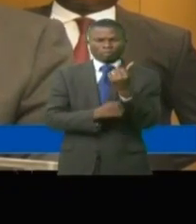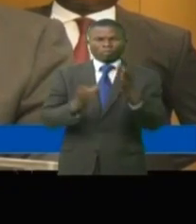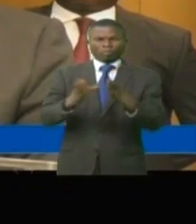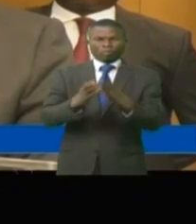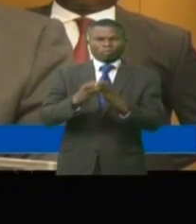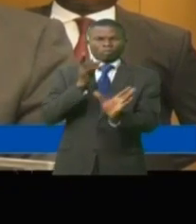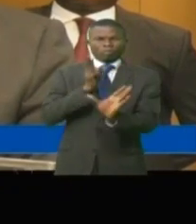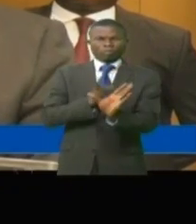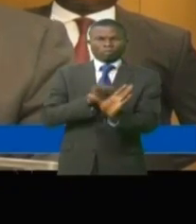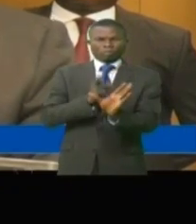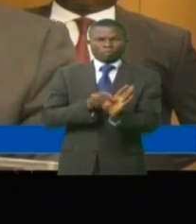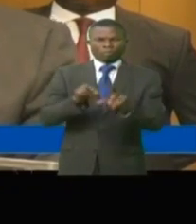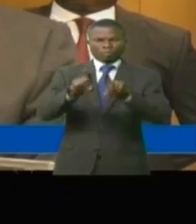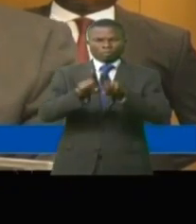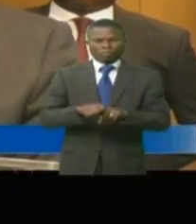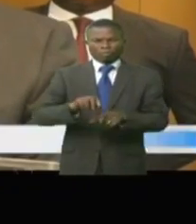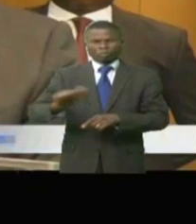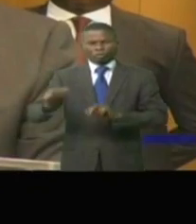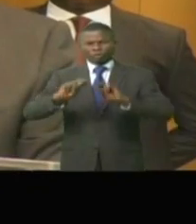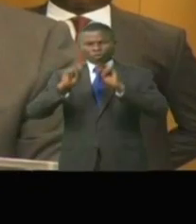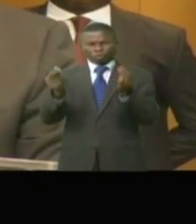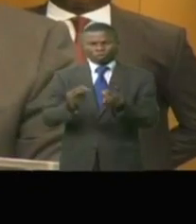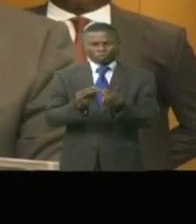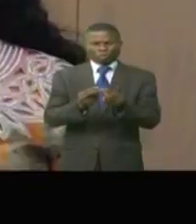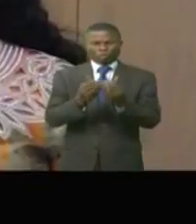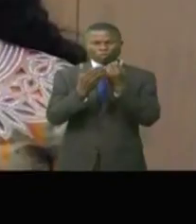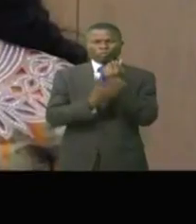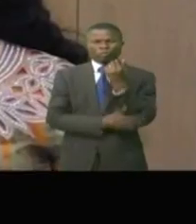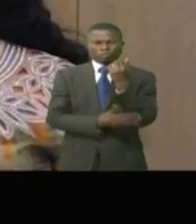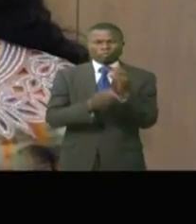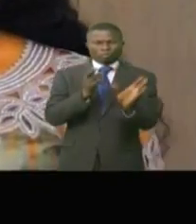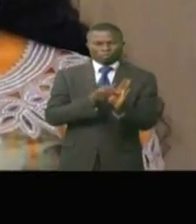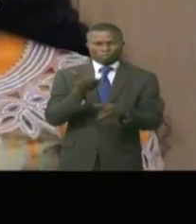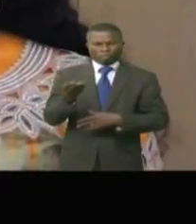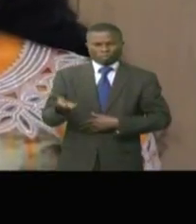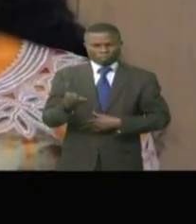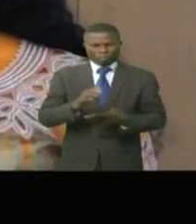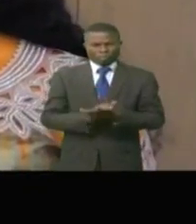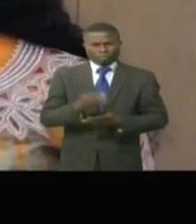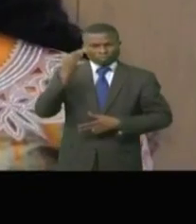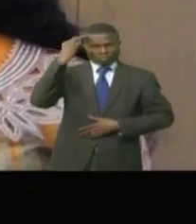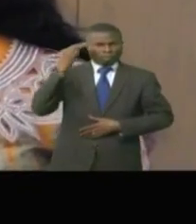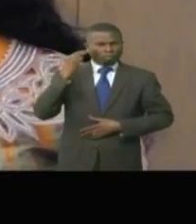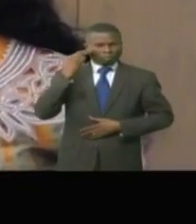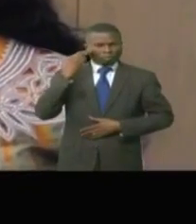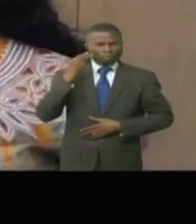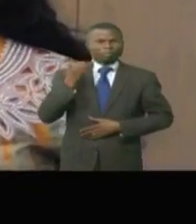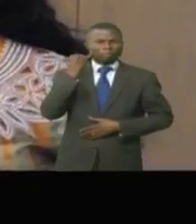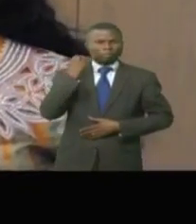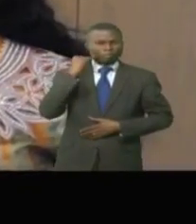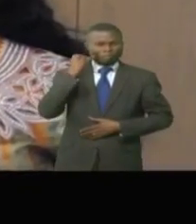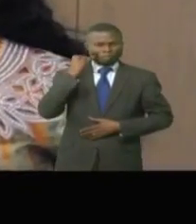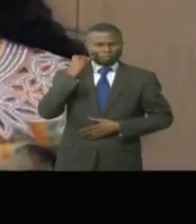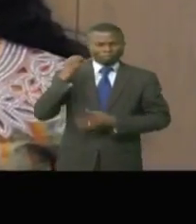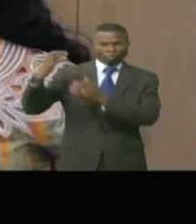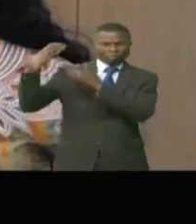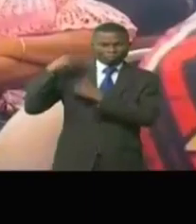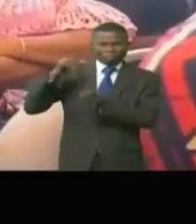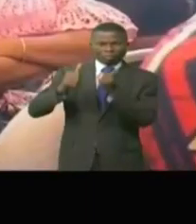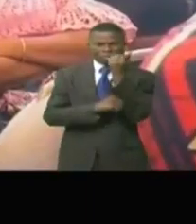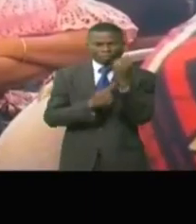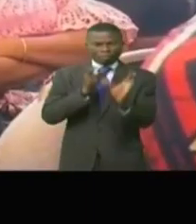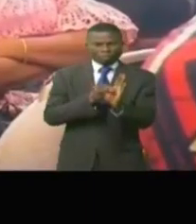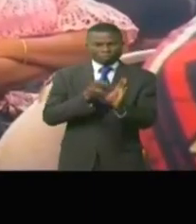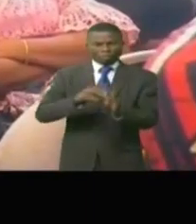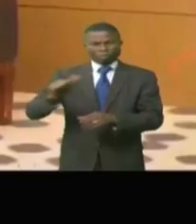handicap et autres catégories vulnérables. Irène Sambo, ministre déléguée en charge des personnes vivant avec handicap